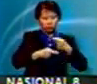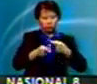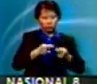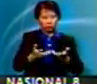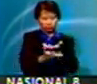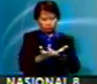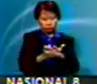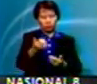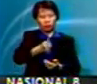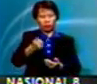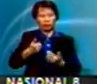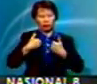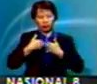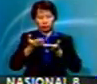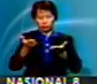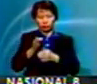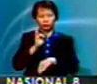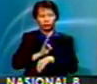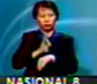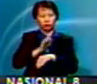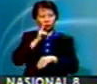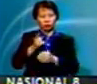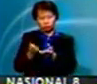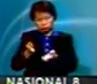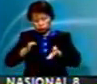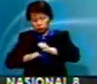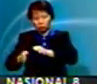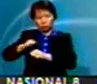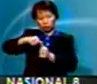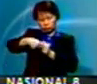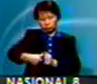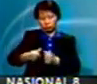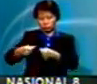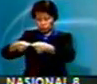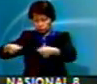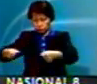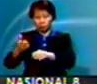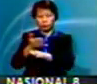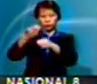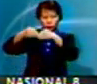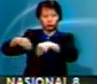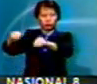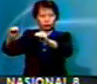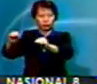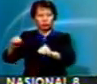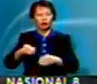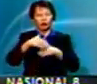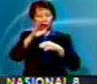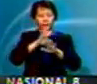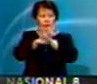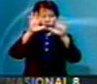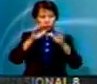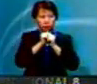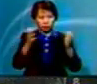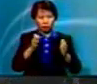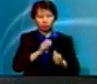pemeraman, peralatan yang ada juga berfungsi untuk pembungkusan dan pendebelan sebelum dipasarkan. Lebih jelas, tanpa